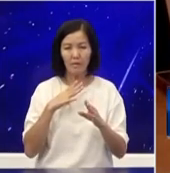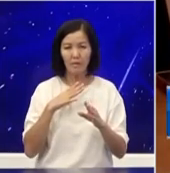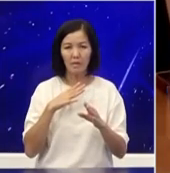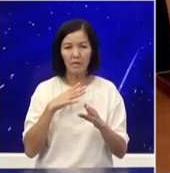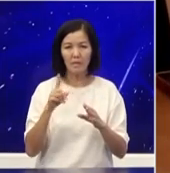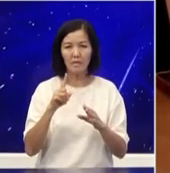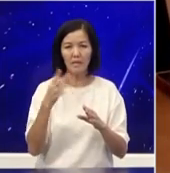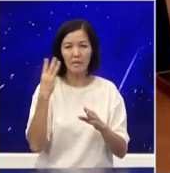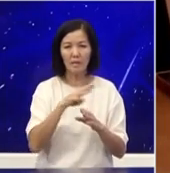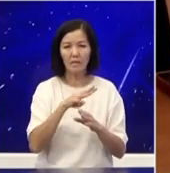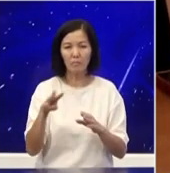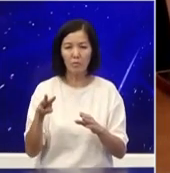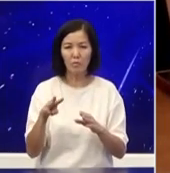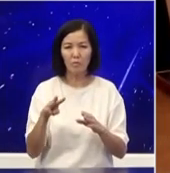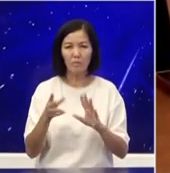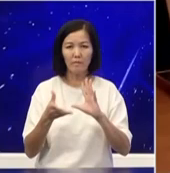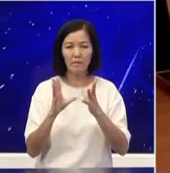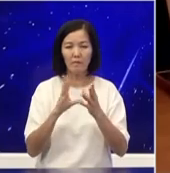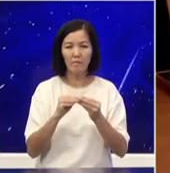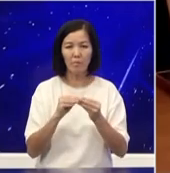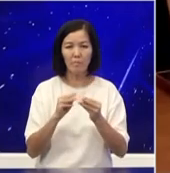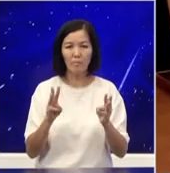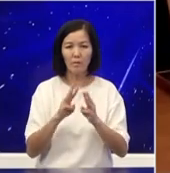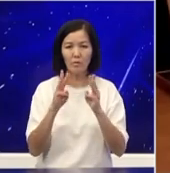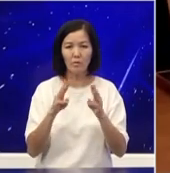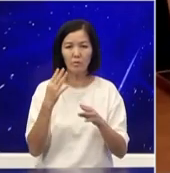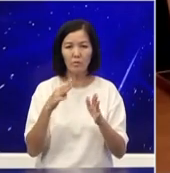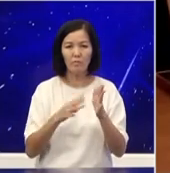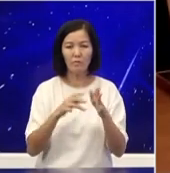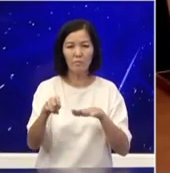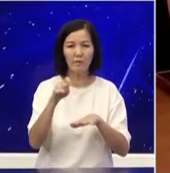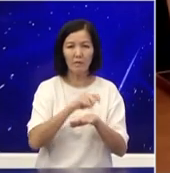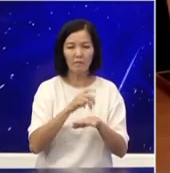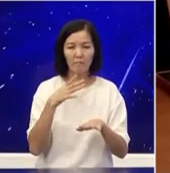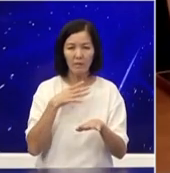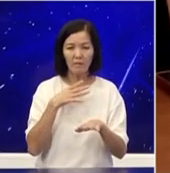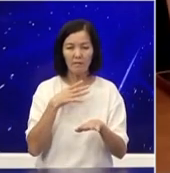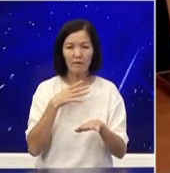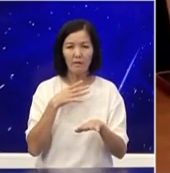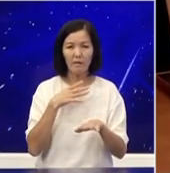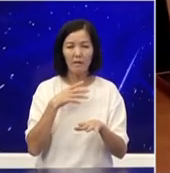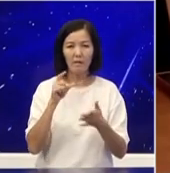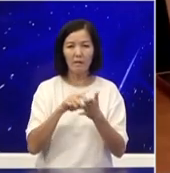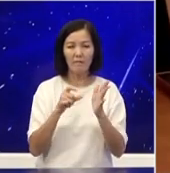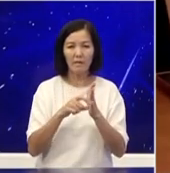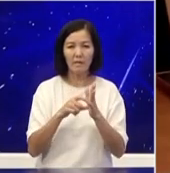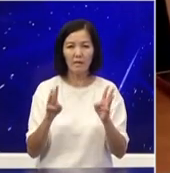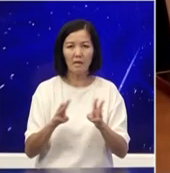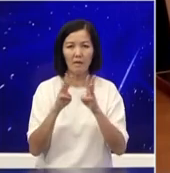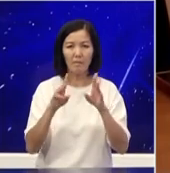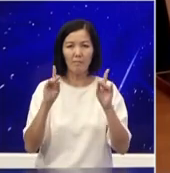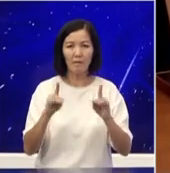был своевременно. Площадь пожара составила на 48 квадратных метров. В квартире горели